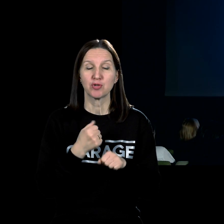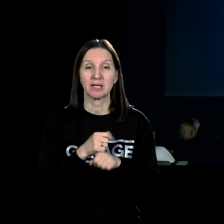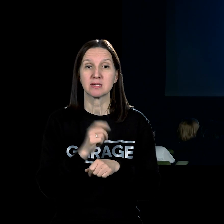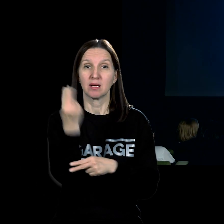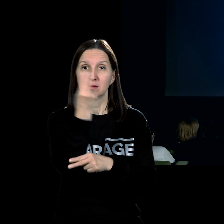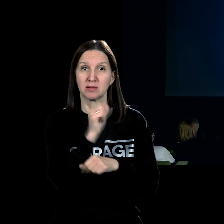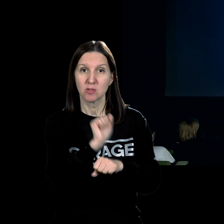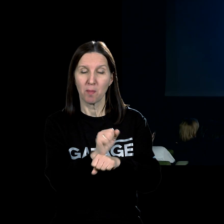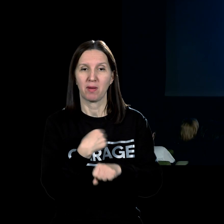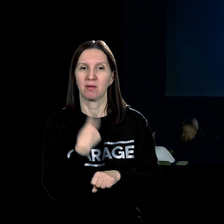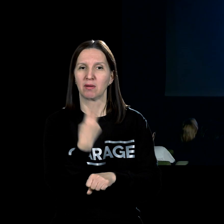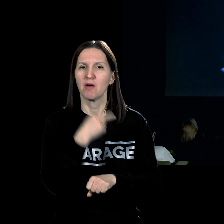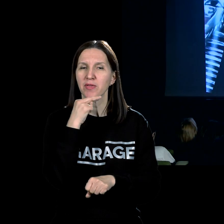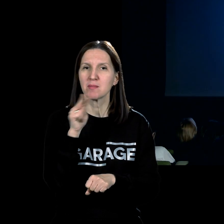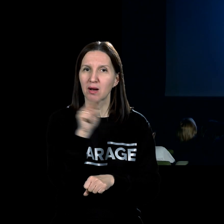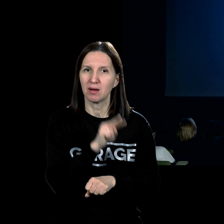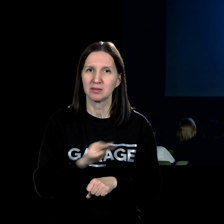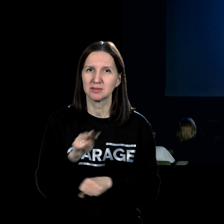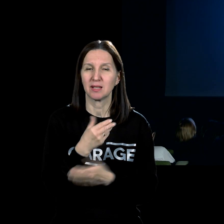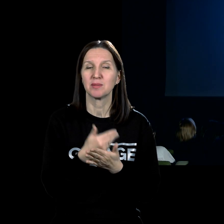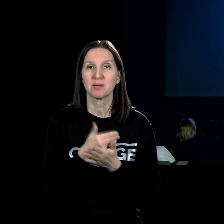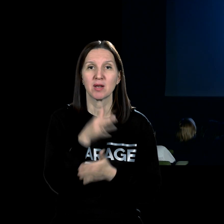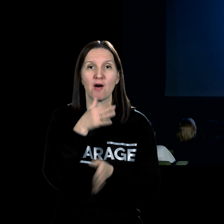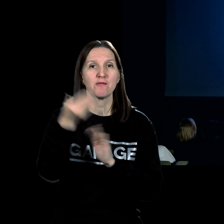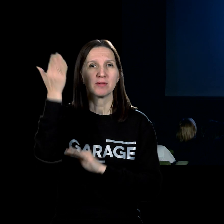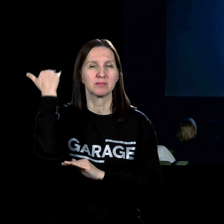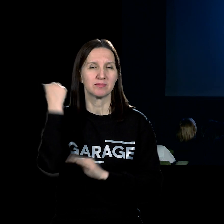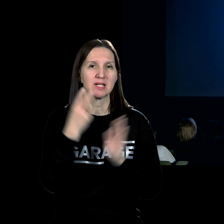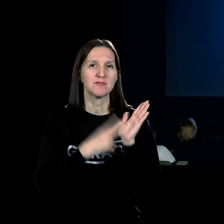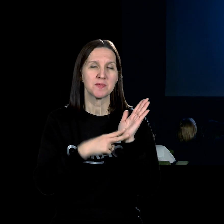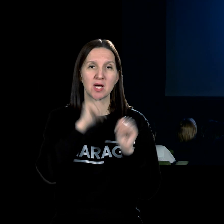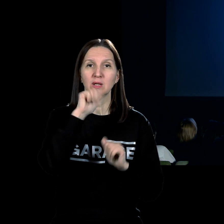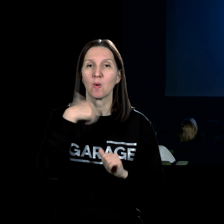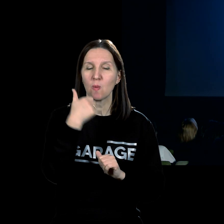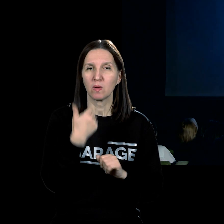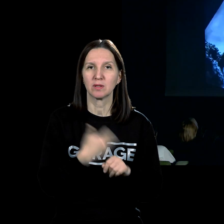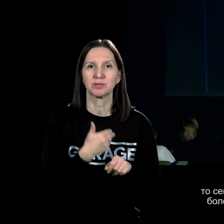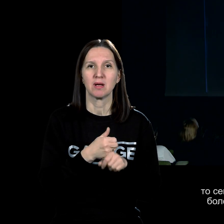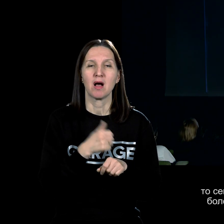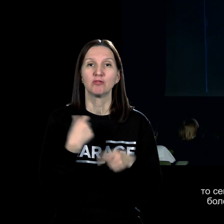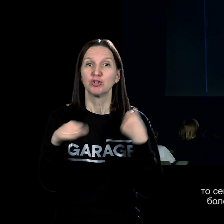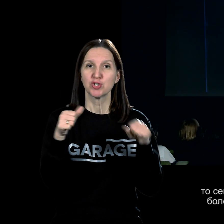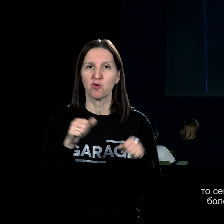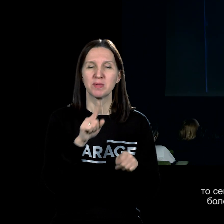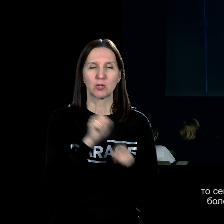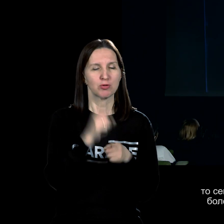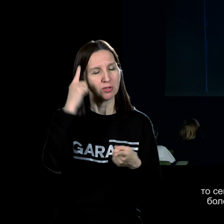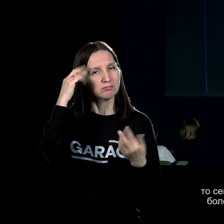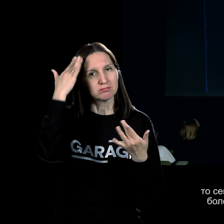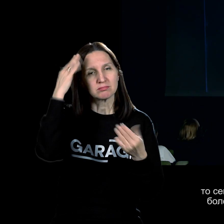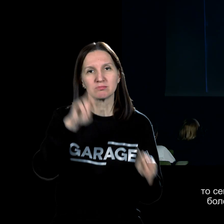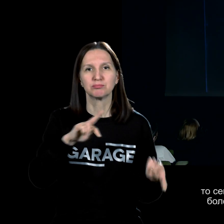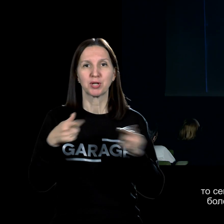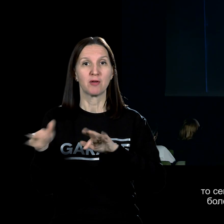времена в 70-е годы речь шла о том, чтобы привести живопись в движение, сейчас речь уже идет о том,